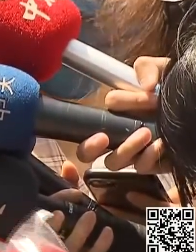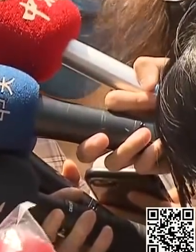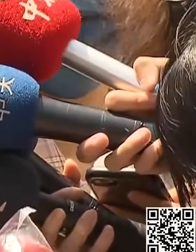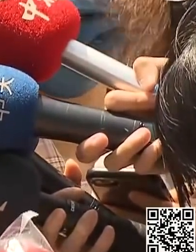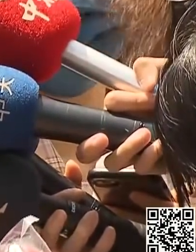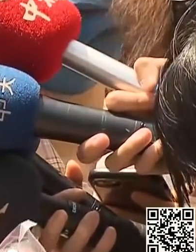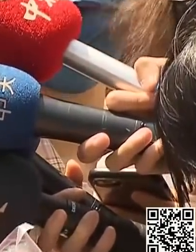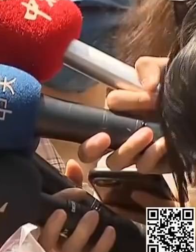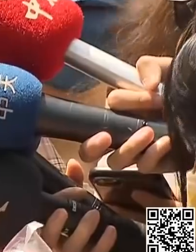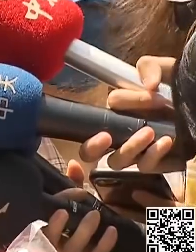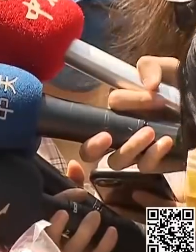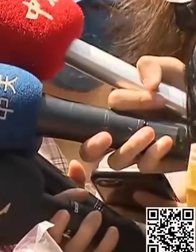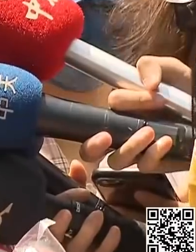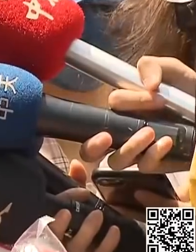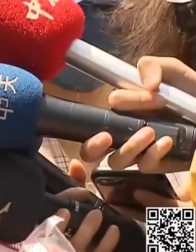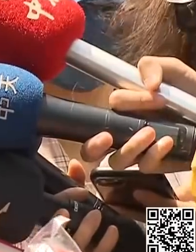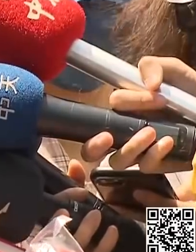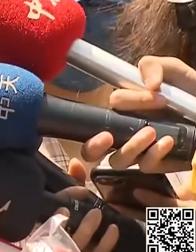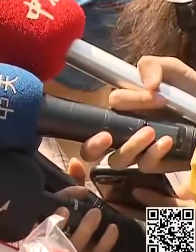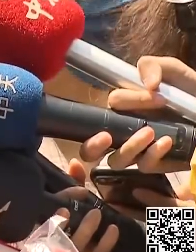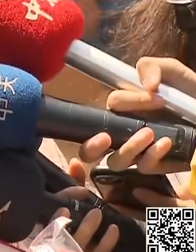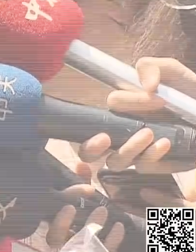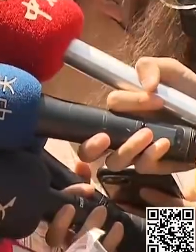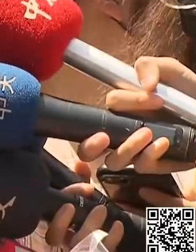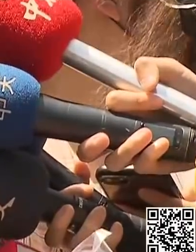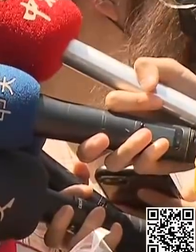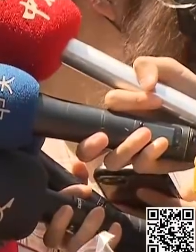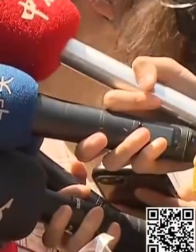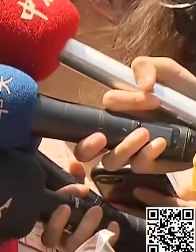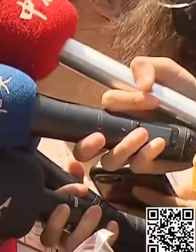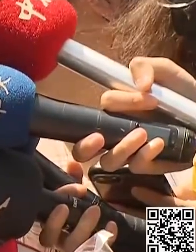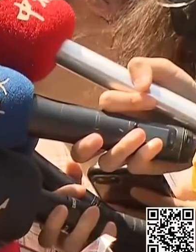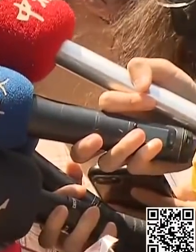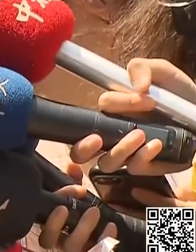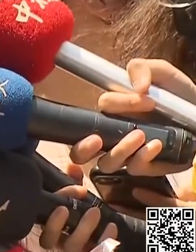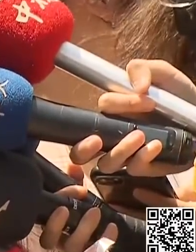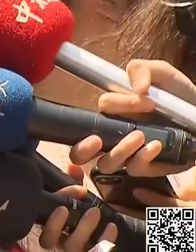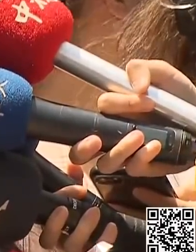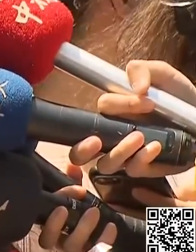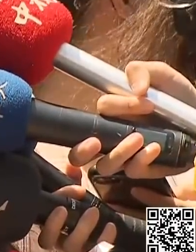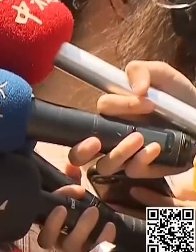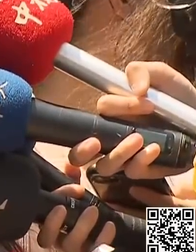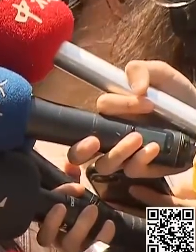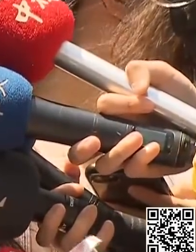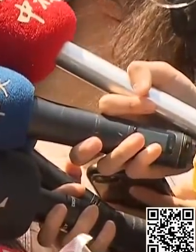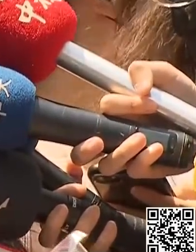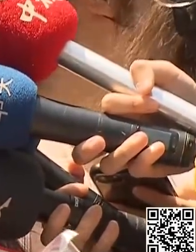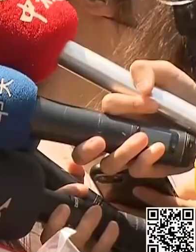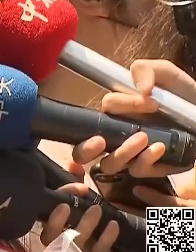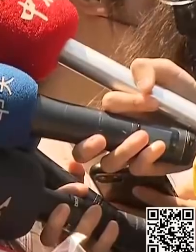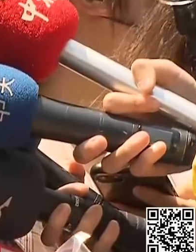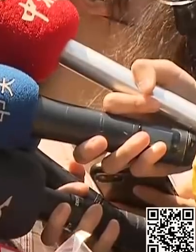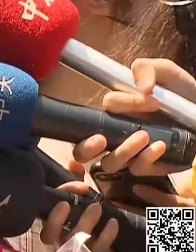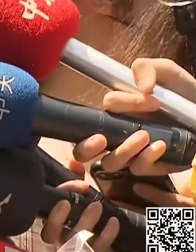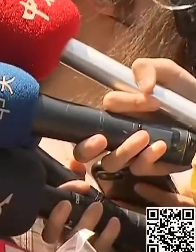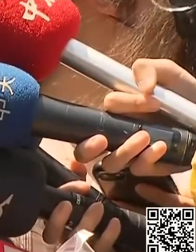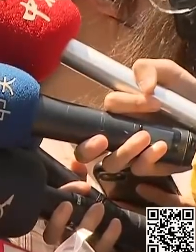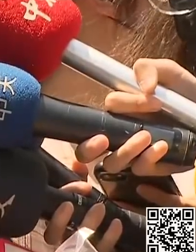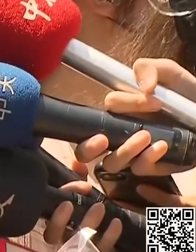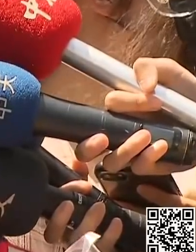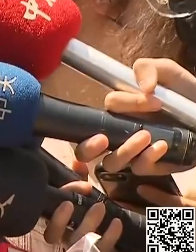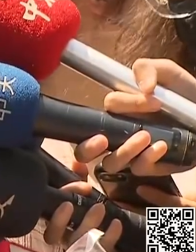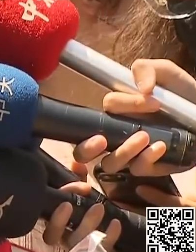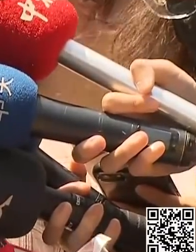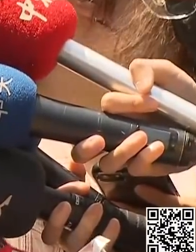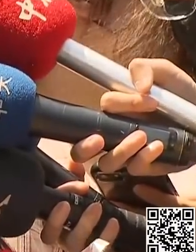们希望他们的角色负责的程度到哪里，因为我们一直没有得到比较明确的回应，所以就会变成说永远